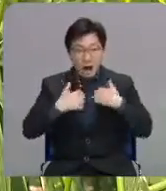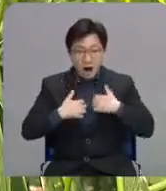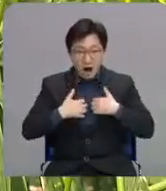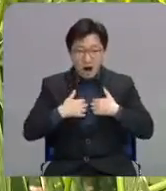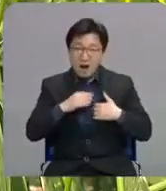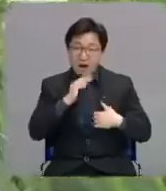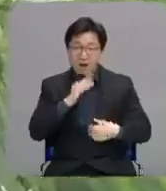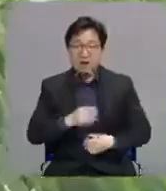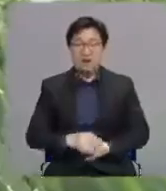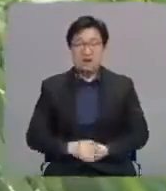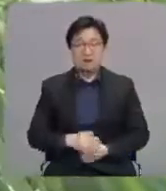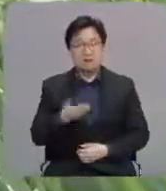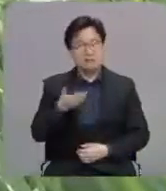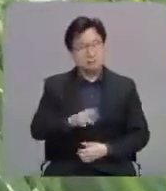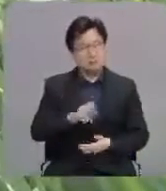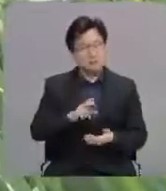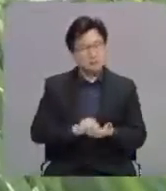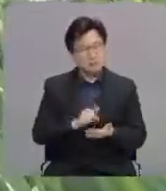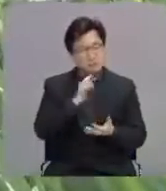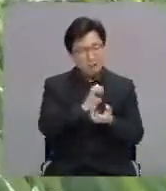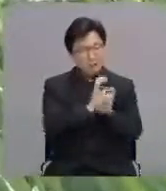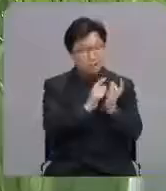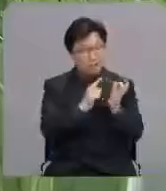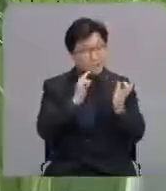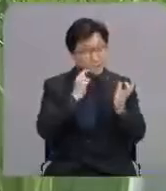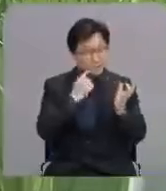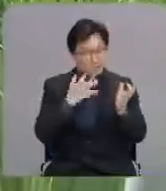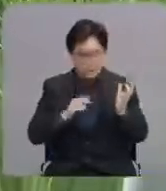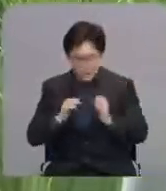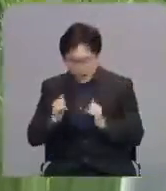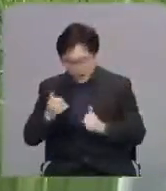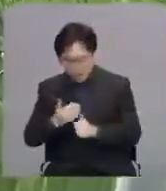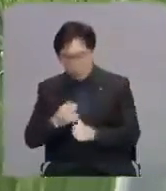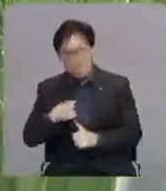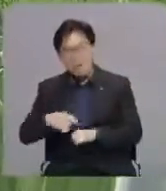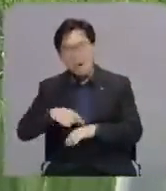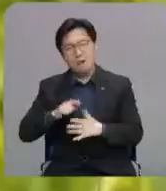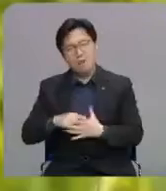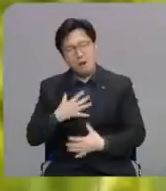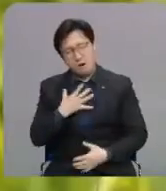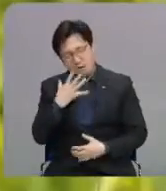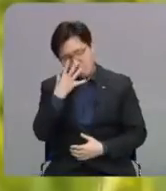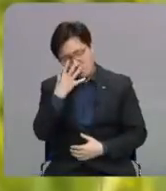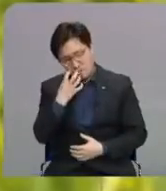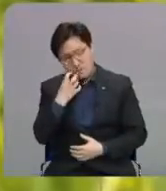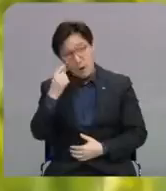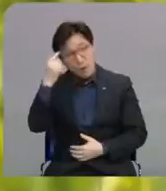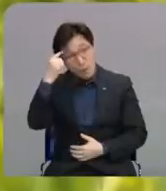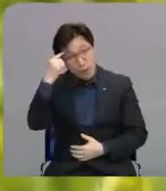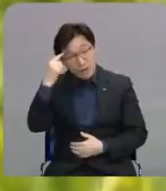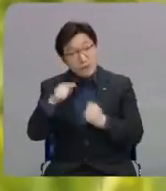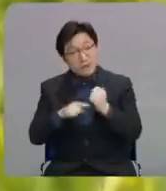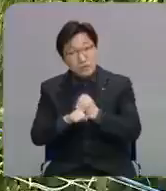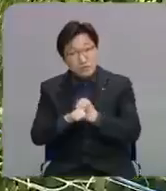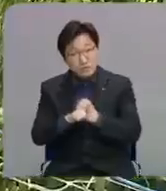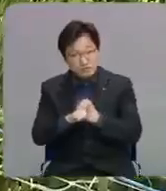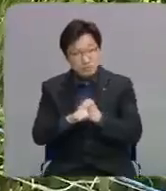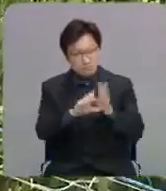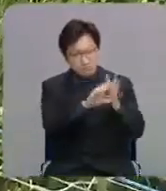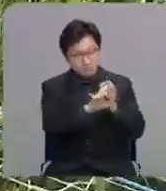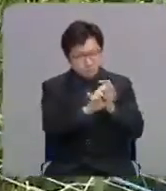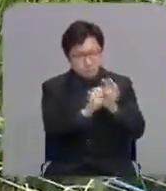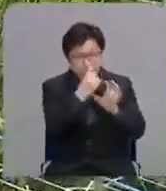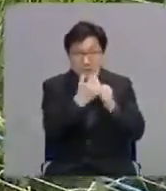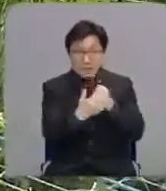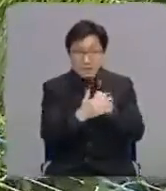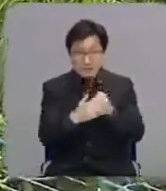합니다 하지만 싱그러운 꽃들과 탈리 농민은 걱정이 태산입니다 코로나 이구여 바로 지난해 올해도 각급